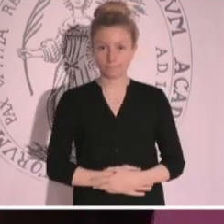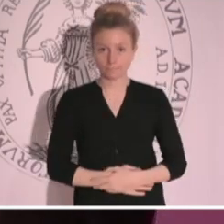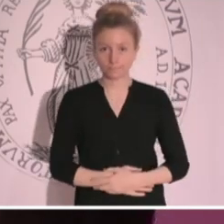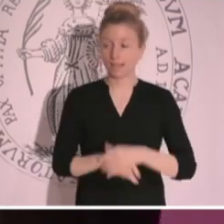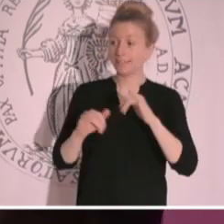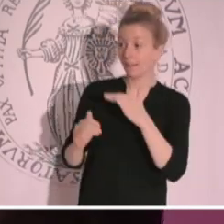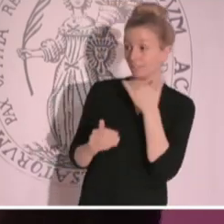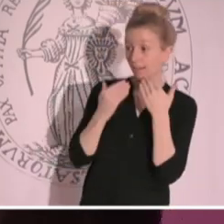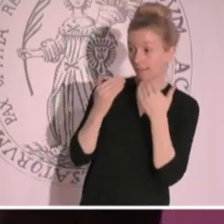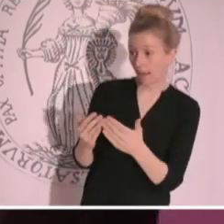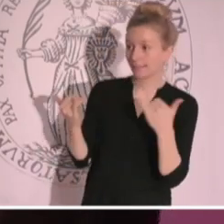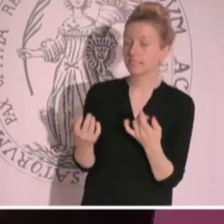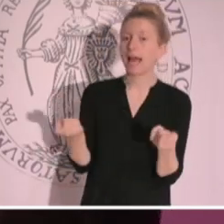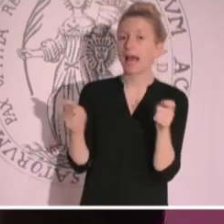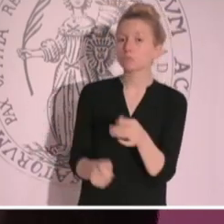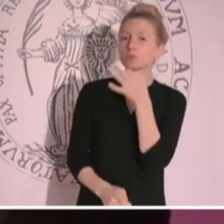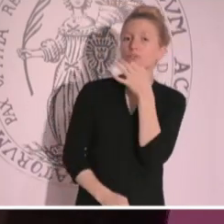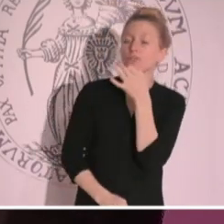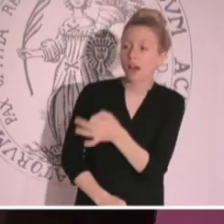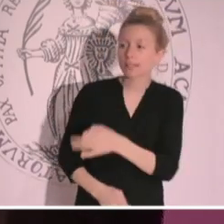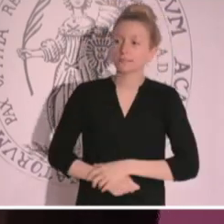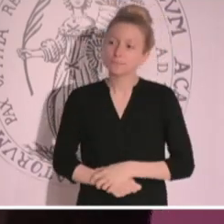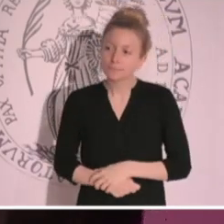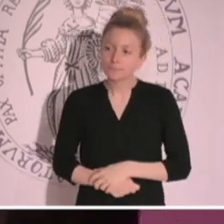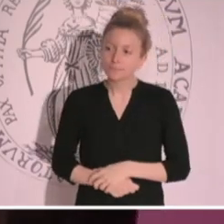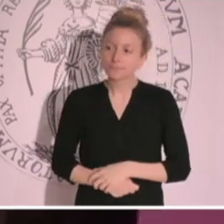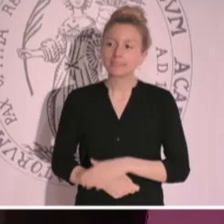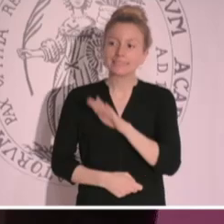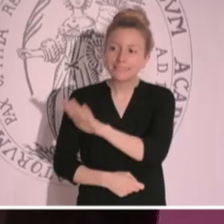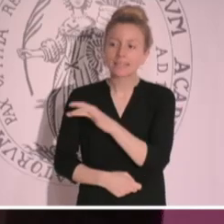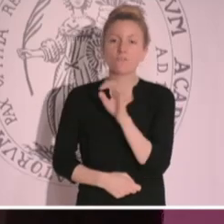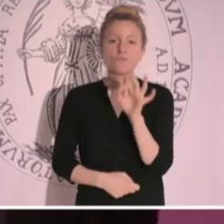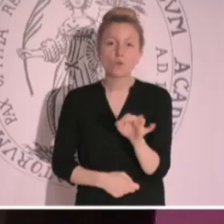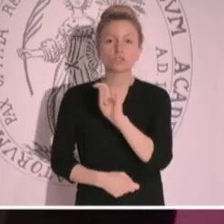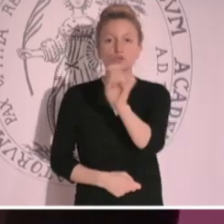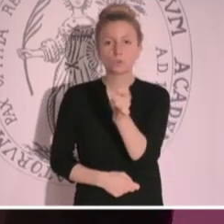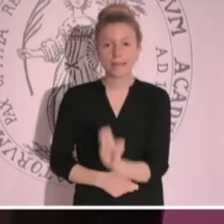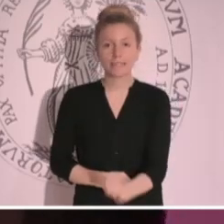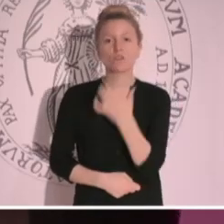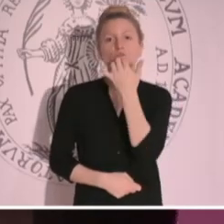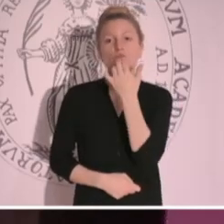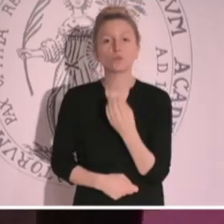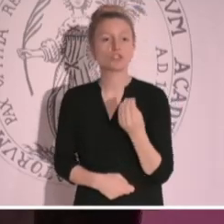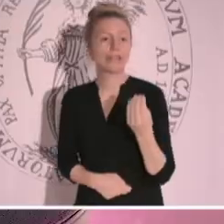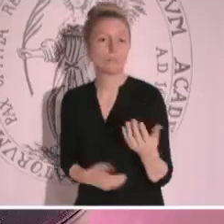Abschlussfrage, was wünschen Sie Ihren Studierenden für Ihr Studium? Welchen Wunsch würden Sie mitgeben?